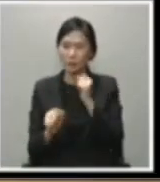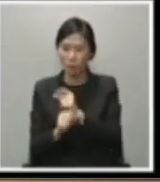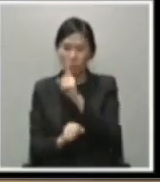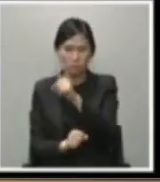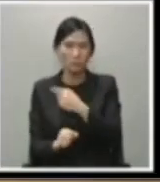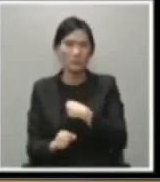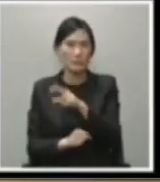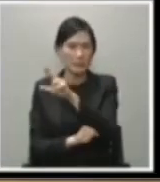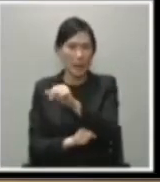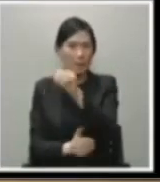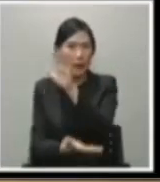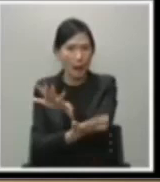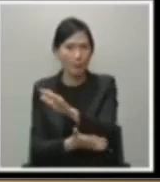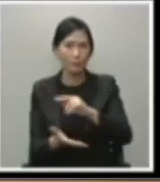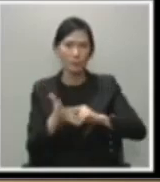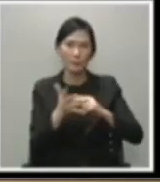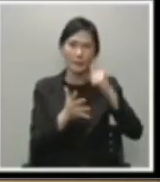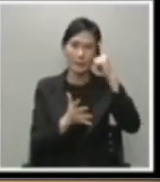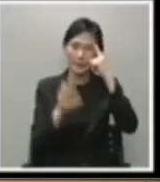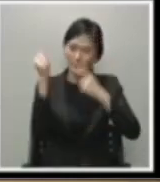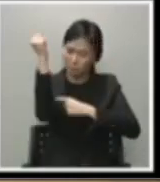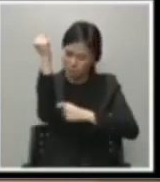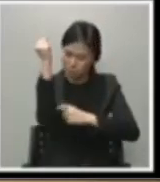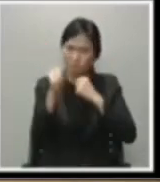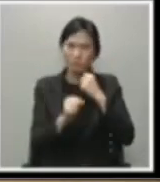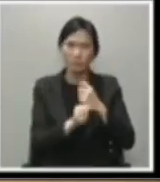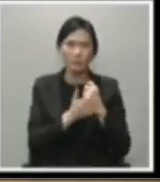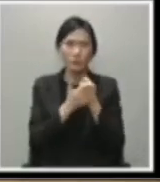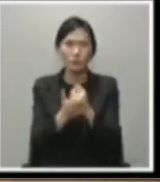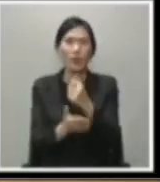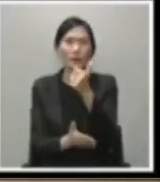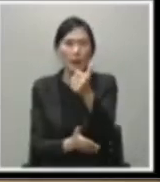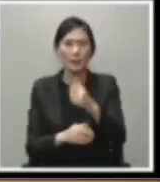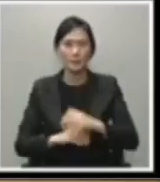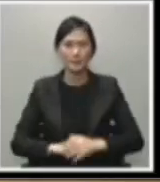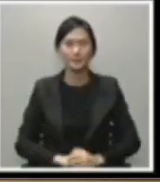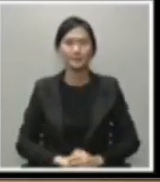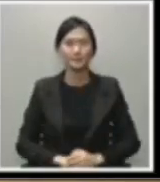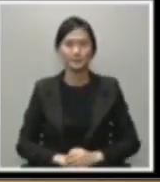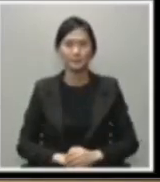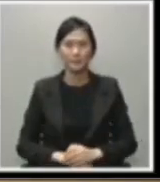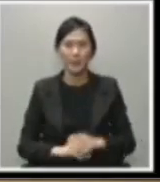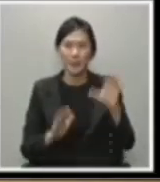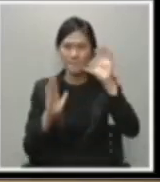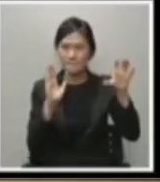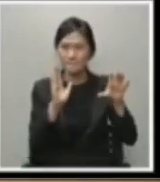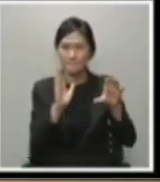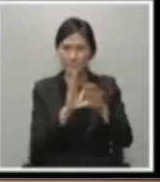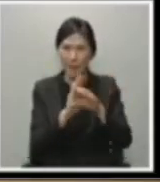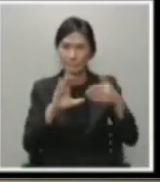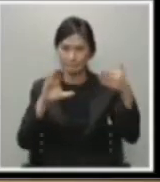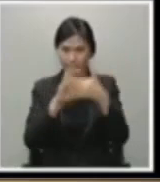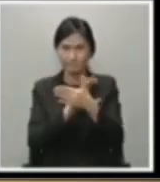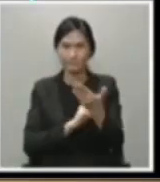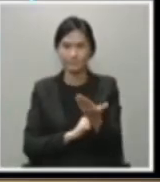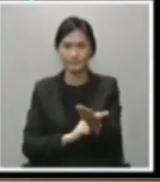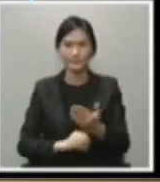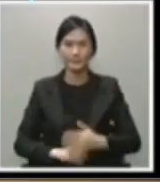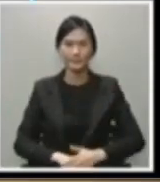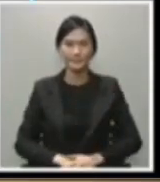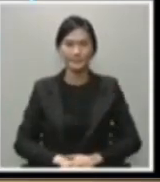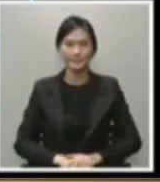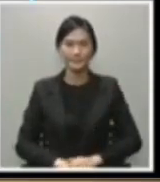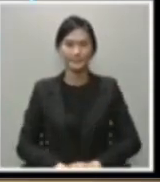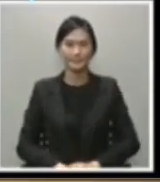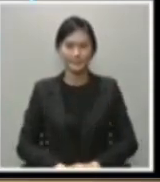างที่นั่นก็จะซับน้ำยางได้แล้วในขณะเดียวกันนะครับขอรูปสวนยางพาราครับ